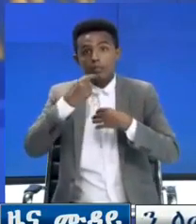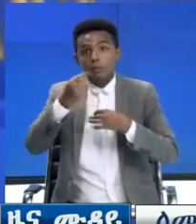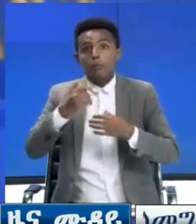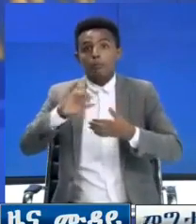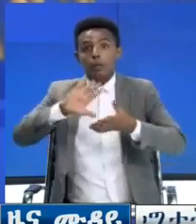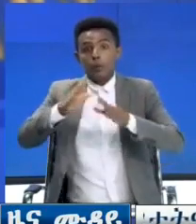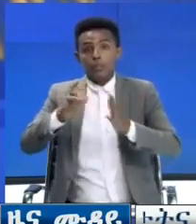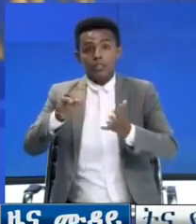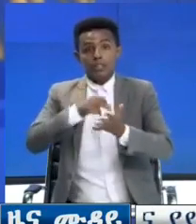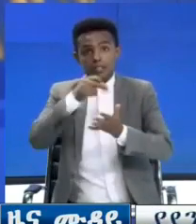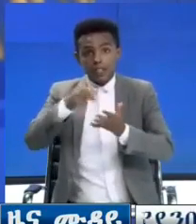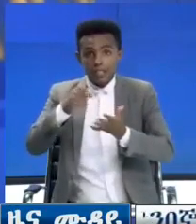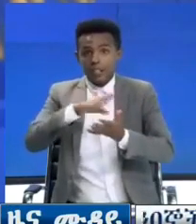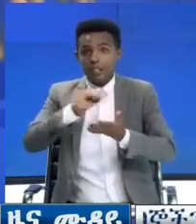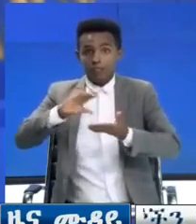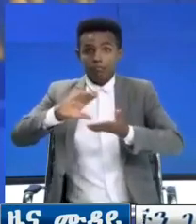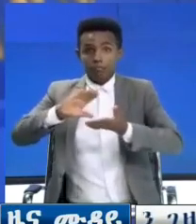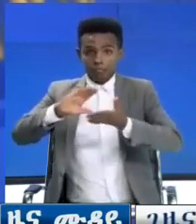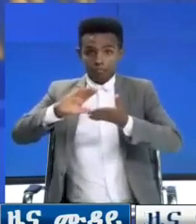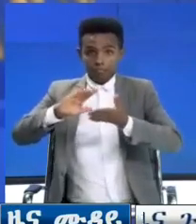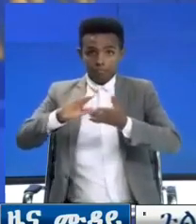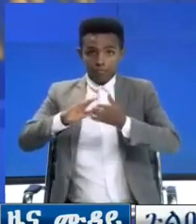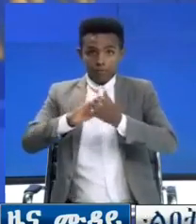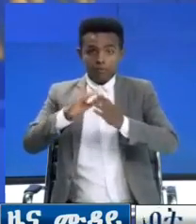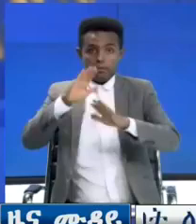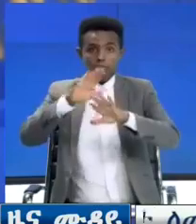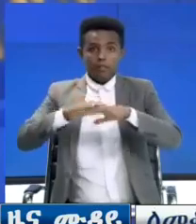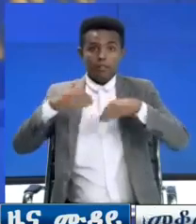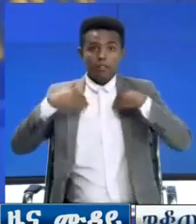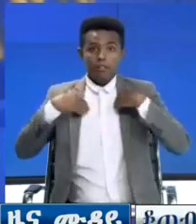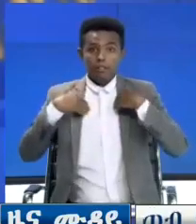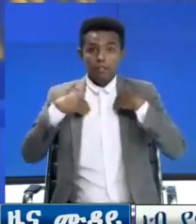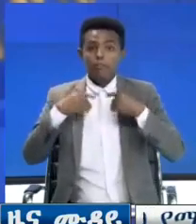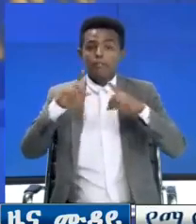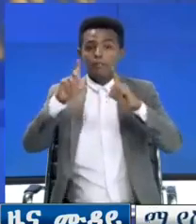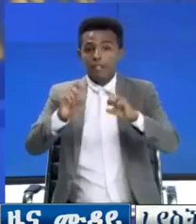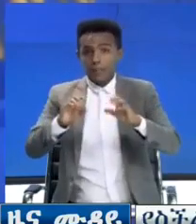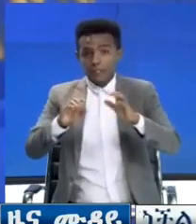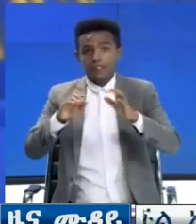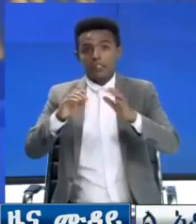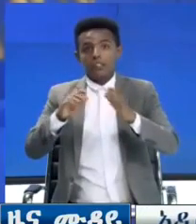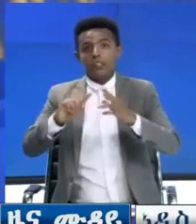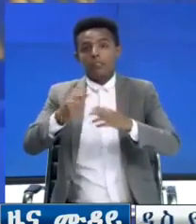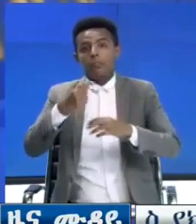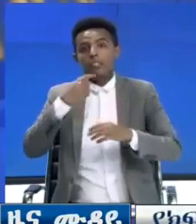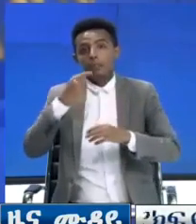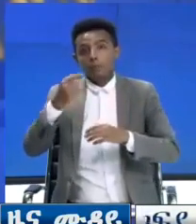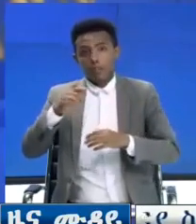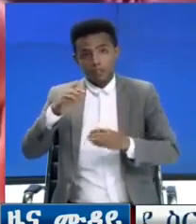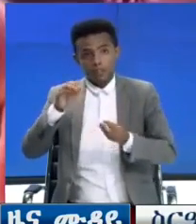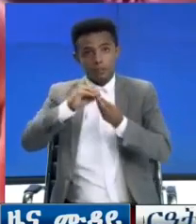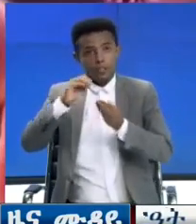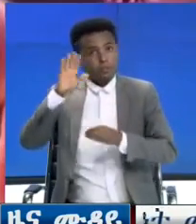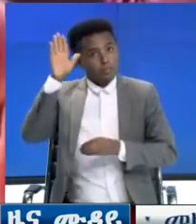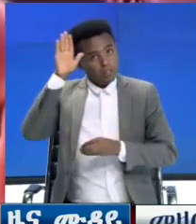ደሴና ደብረ ብርሃንም መመርመሪያ መሳሪያዎች በመግባታቸው በአጭር ቀን ውስጥ ምርመራም ይጀምራል ተብሏል ተጨማሪ ዝግበውን ከጌታቸው ገደፋው